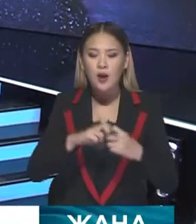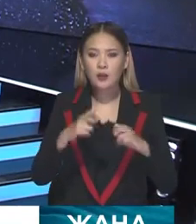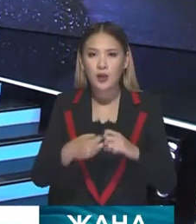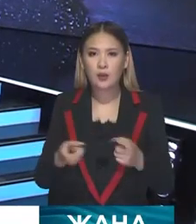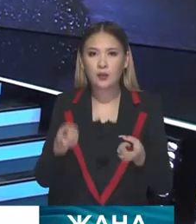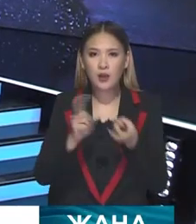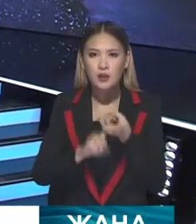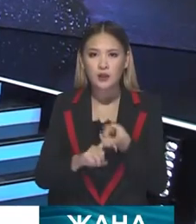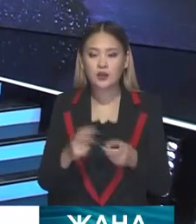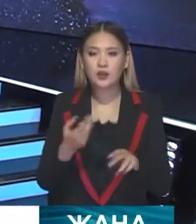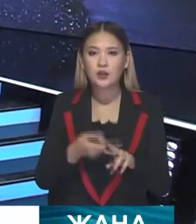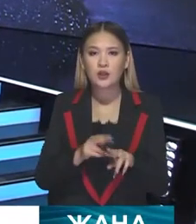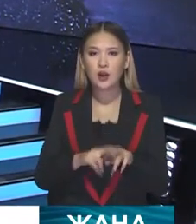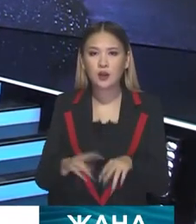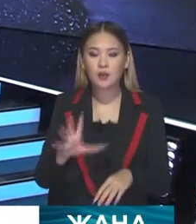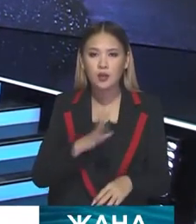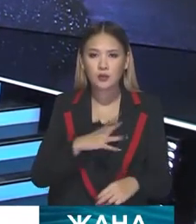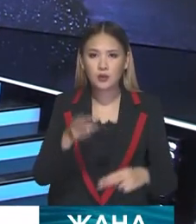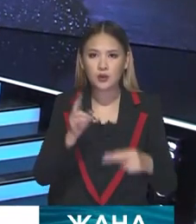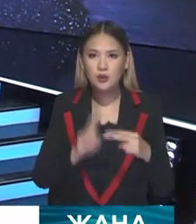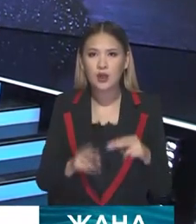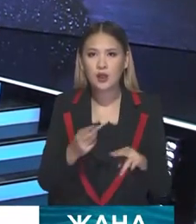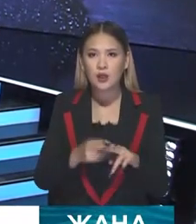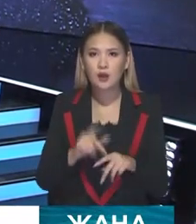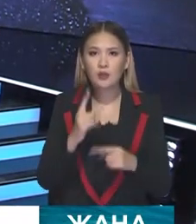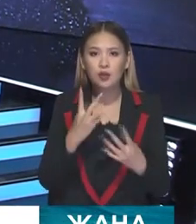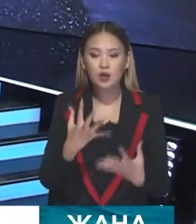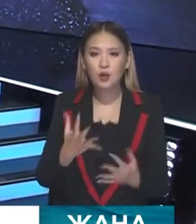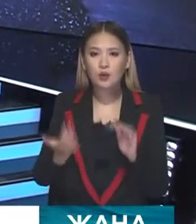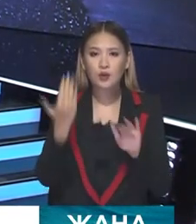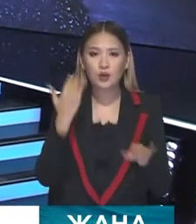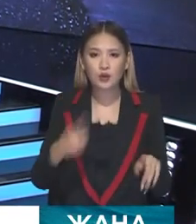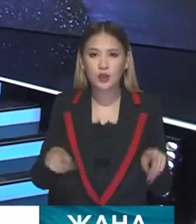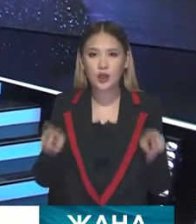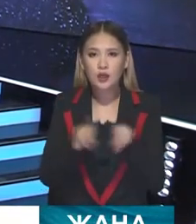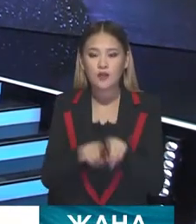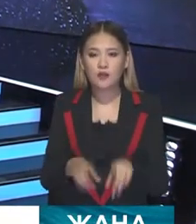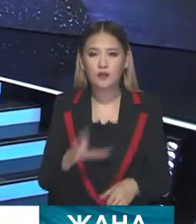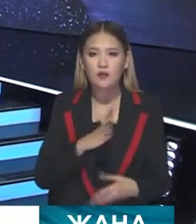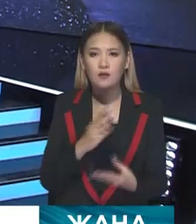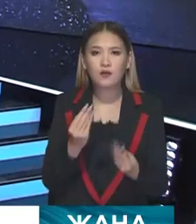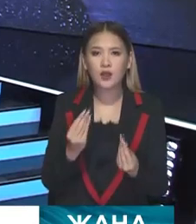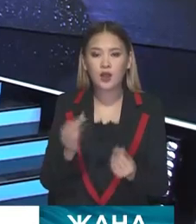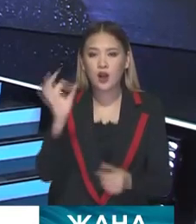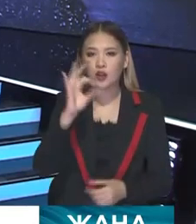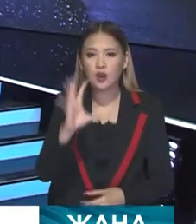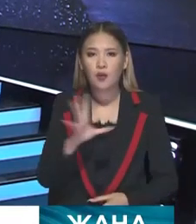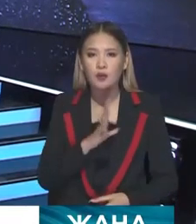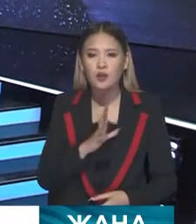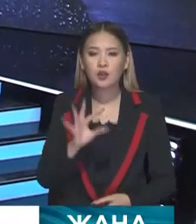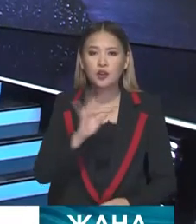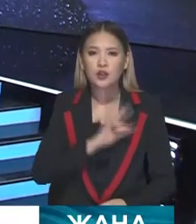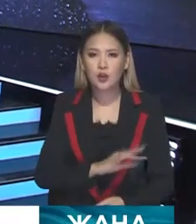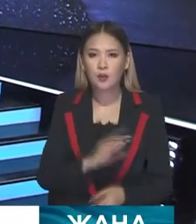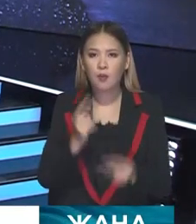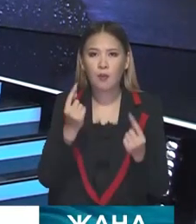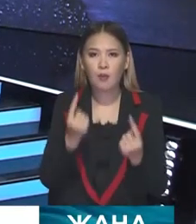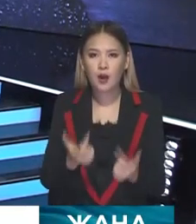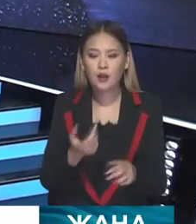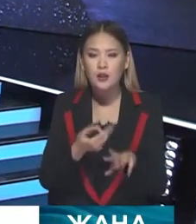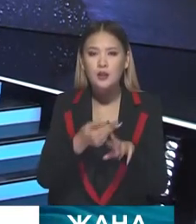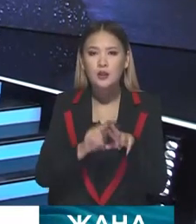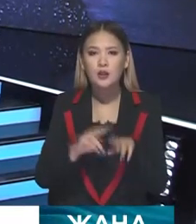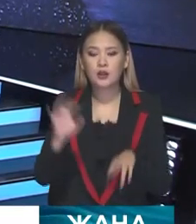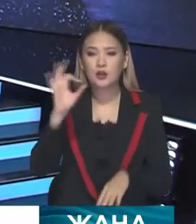байланысты біз мердігермен бітіруге тырысамыз, бірақ мердігерлер бұрынғыдай жаңағы финансовый жаңағыдай тиімділігі аз болуына байланысты сондай мәселелер